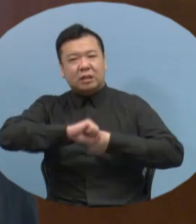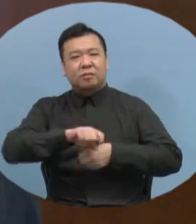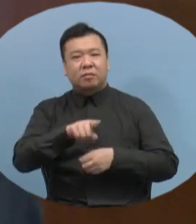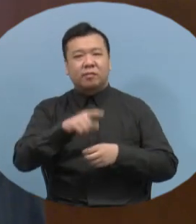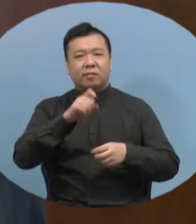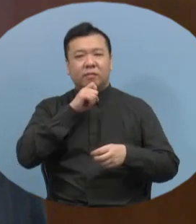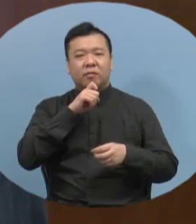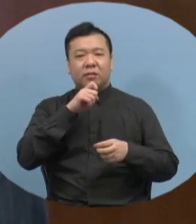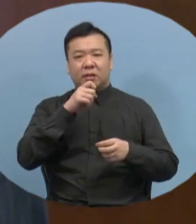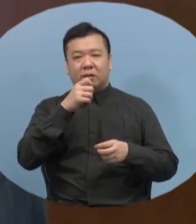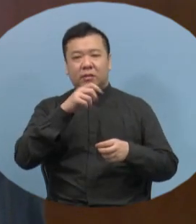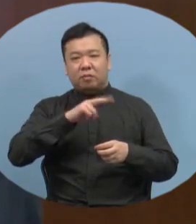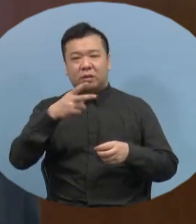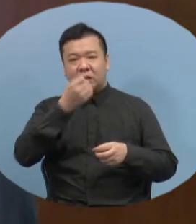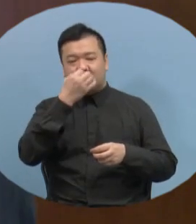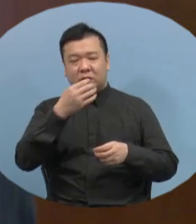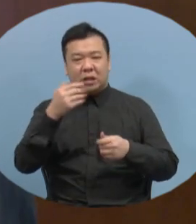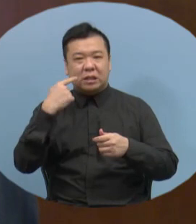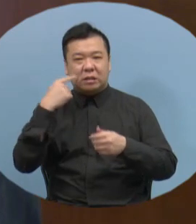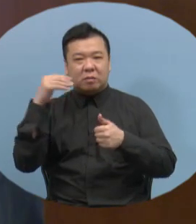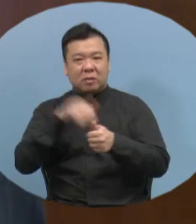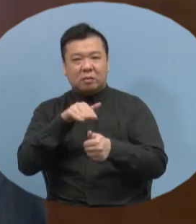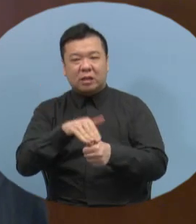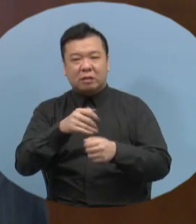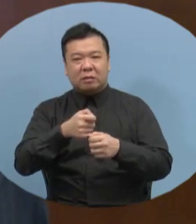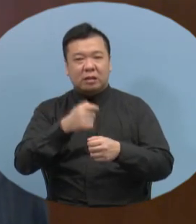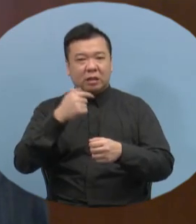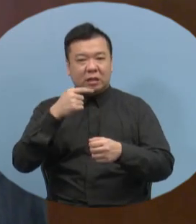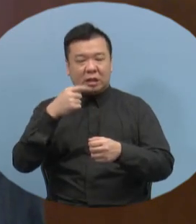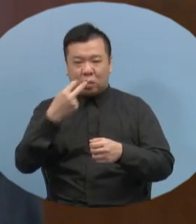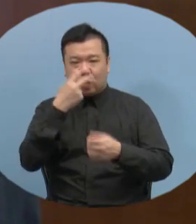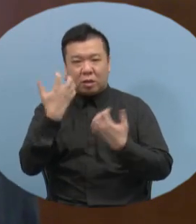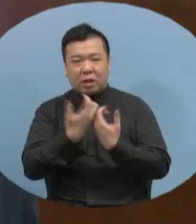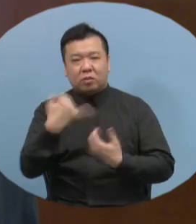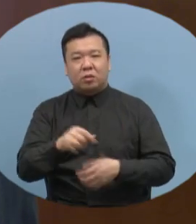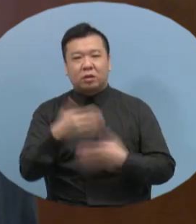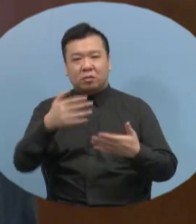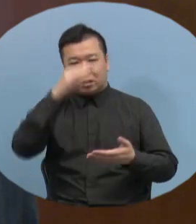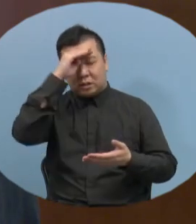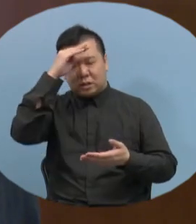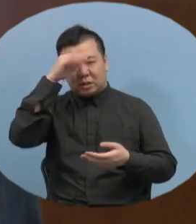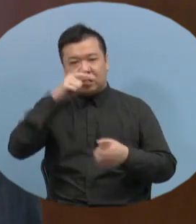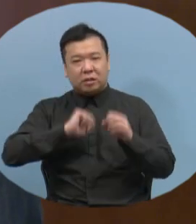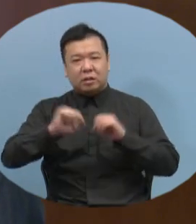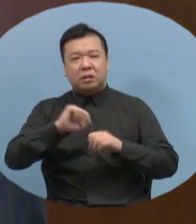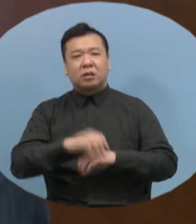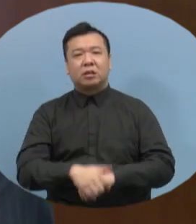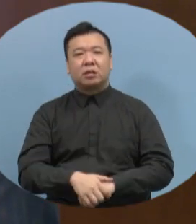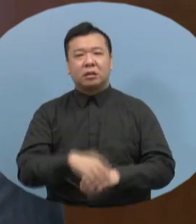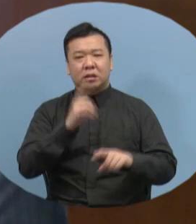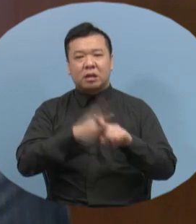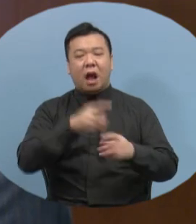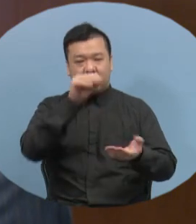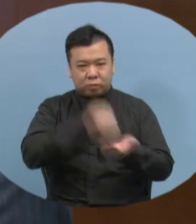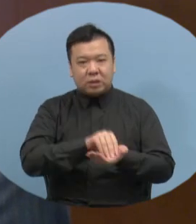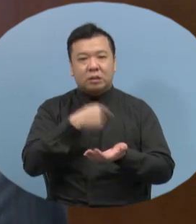所產生對香港的災難是難以估計的。所以今日警方的行動是必